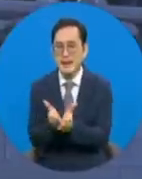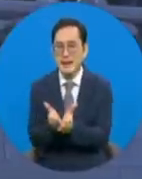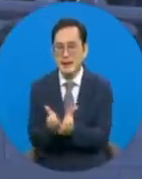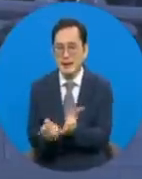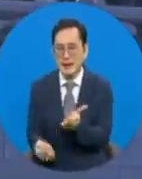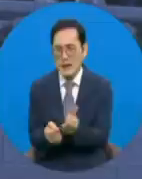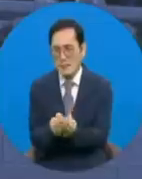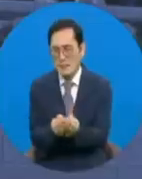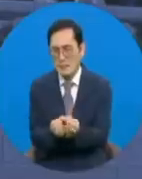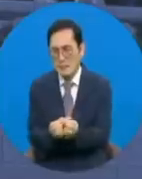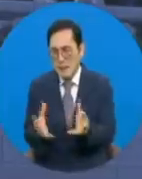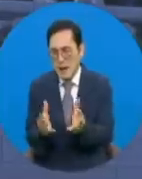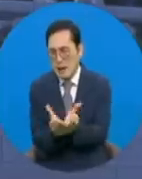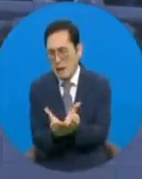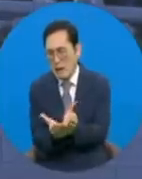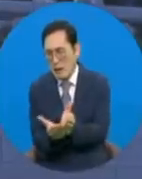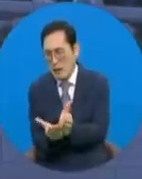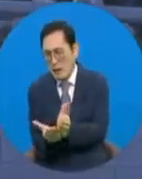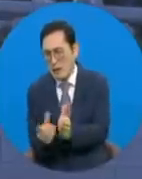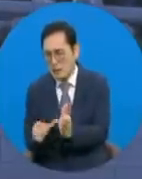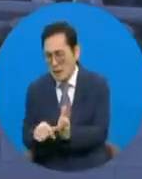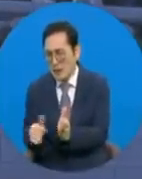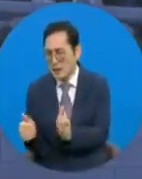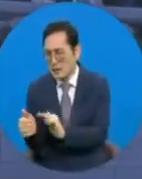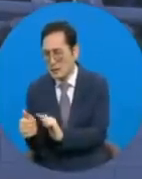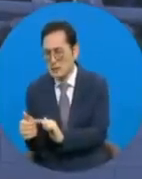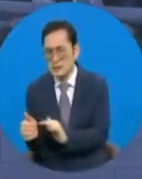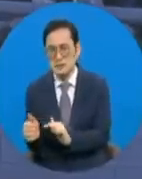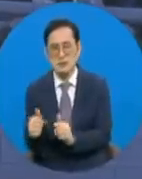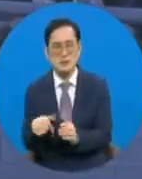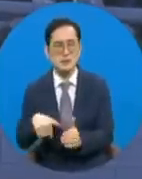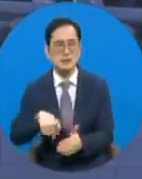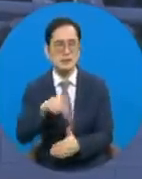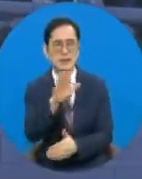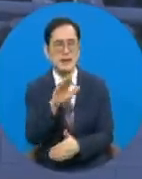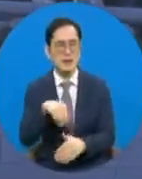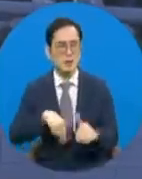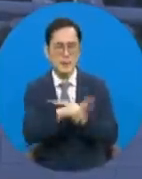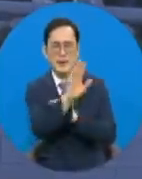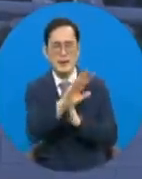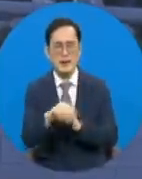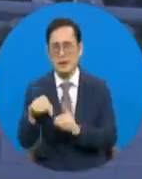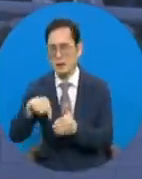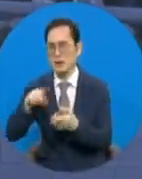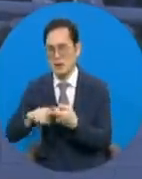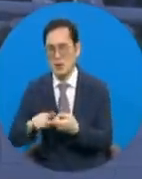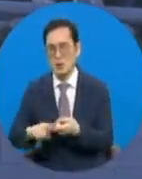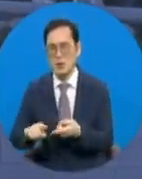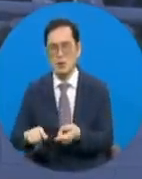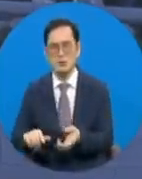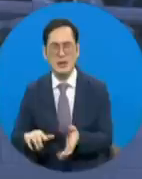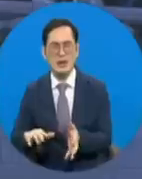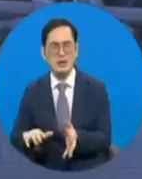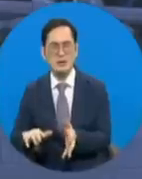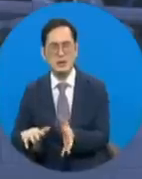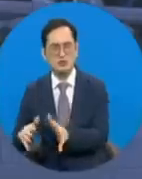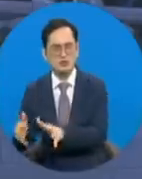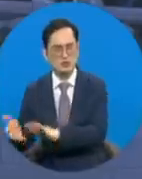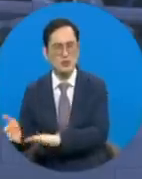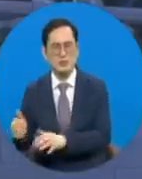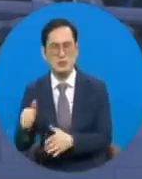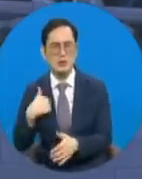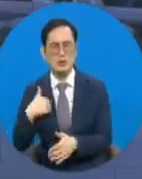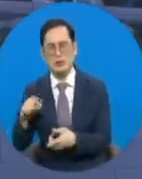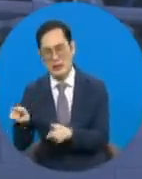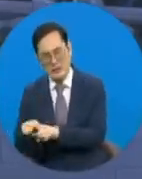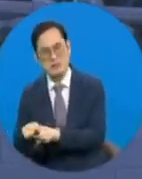퇴선조차 하지 않고 나는 천안함과 같이 쓰러지겠다 이렇게 얘기를 하는데 오히려 부하들이 끌고